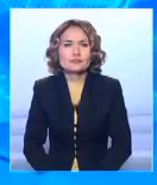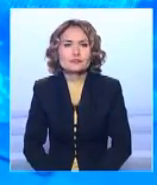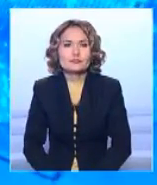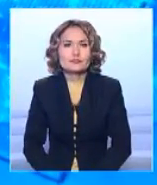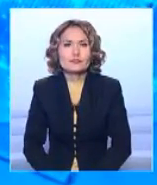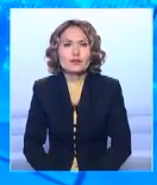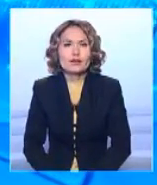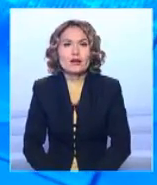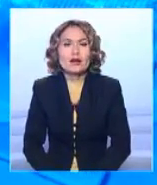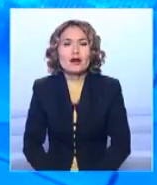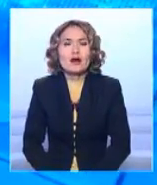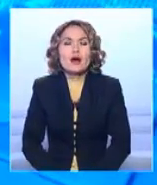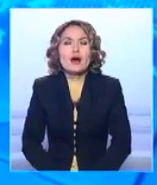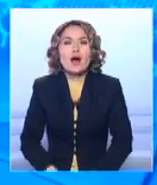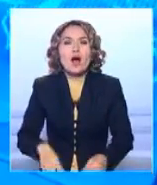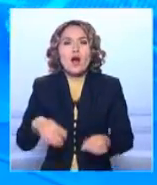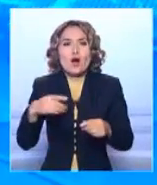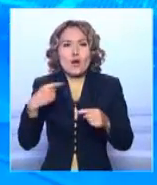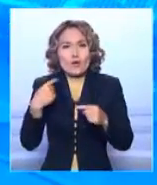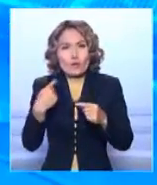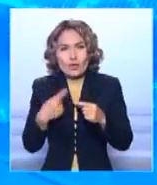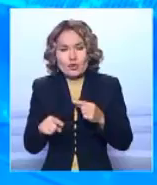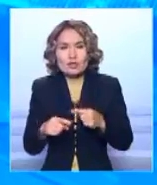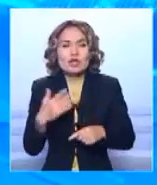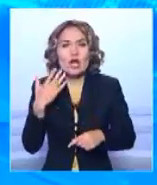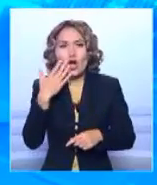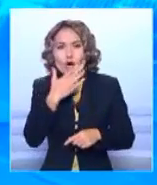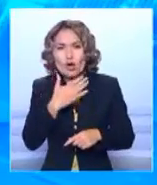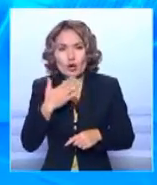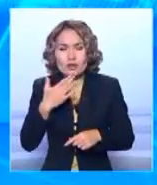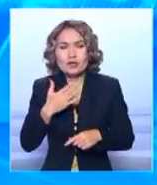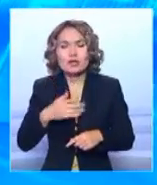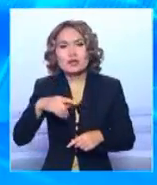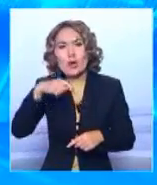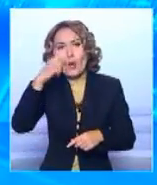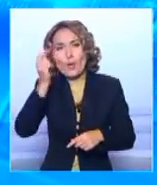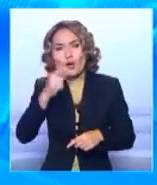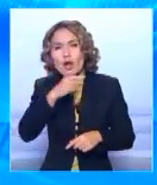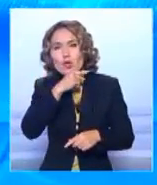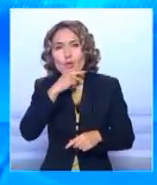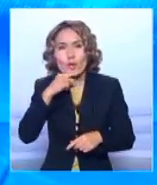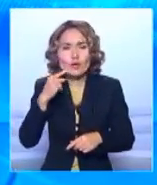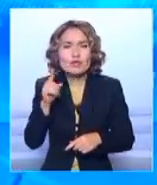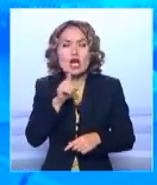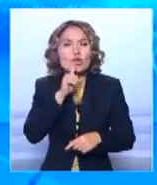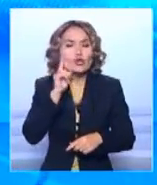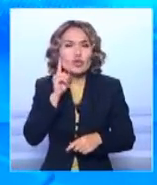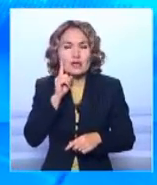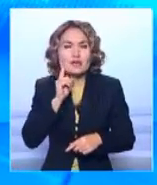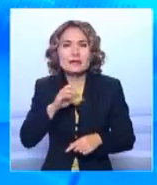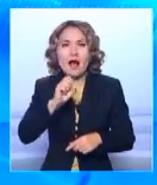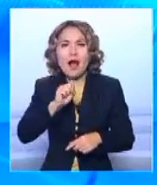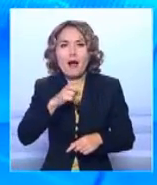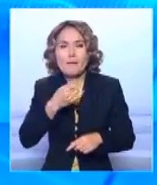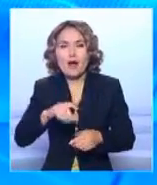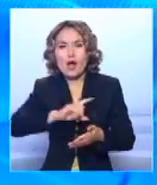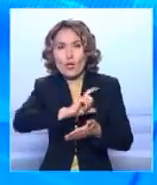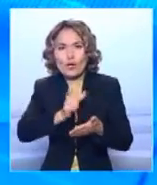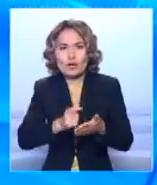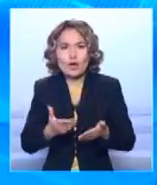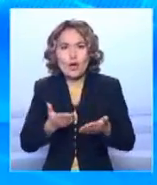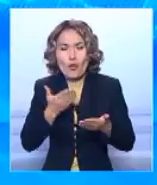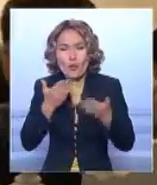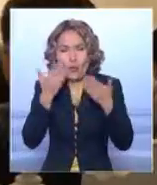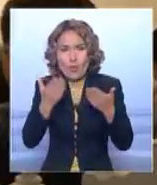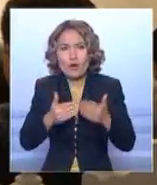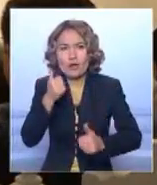Ал өзге ұлт өкілдері ұлы Абай шығармаларын жатқа оқып жарысты. Астанада дәстүрлі Абай оқулары республикалық байқауы бастау алды.